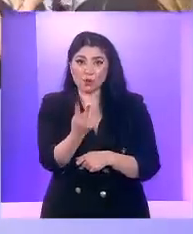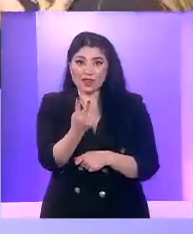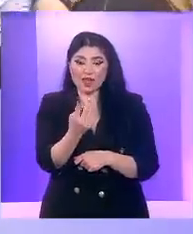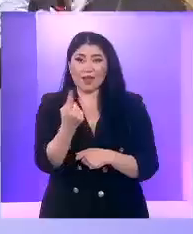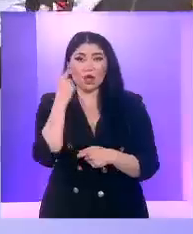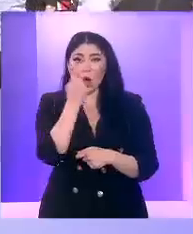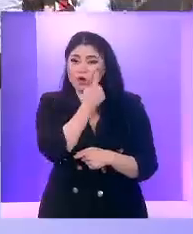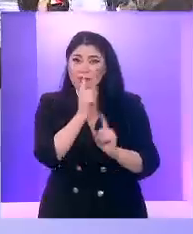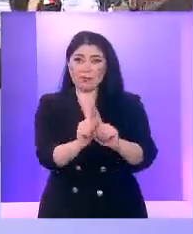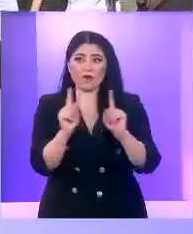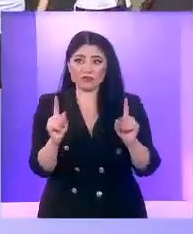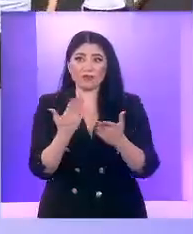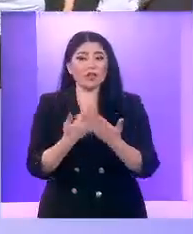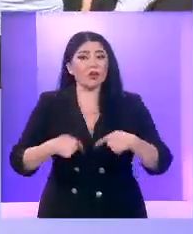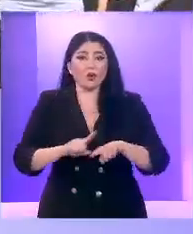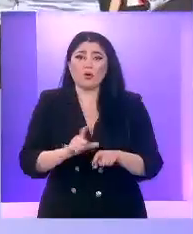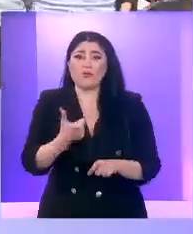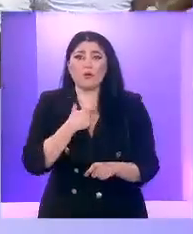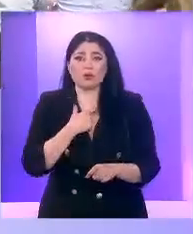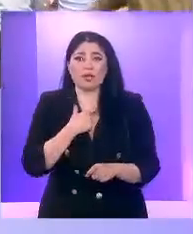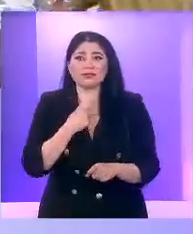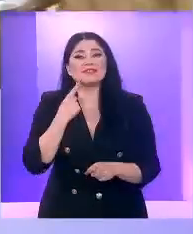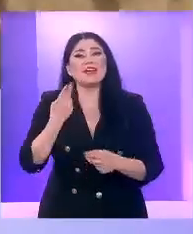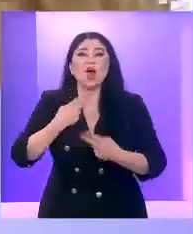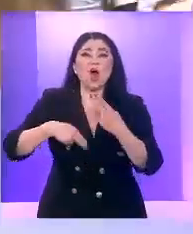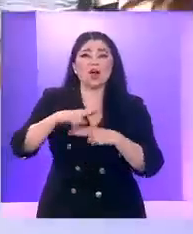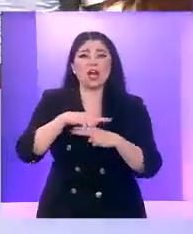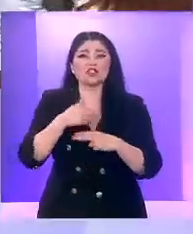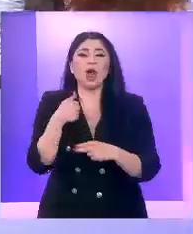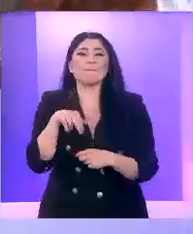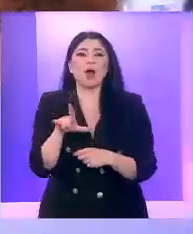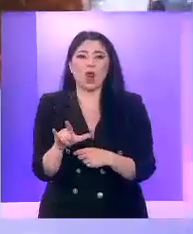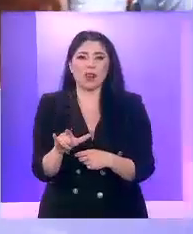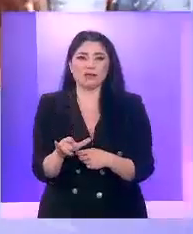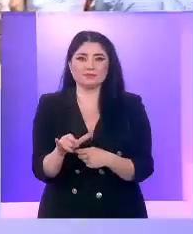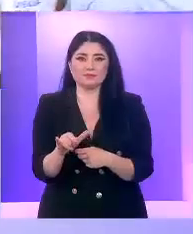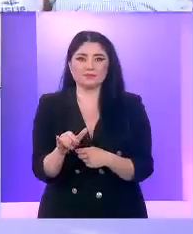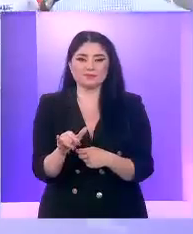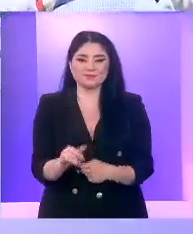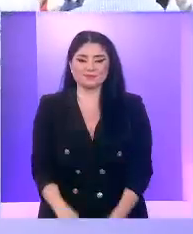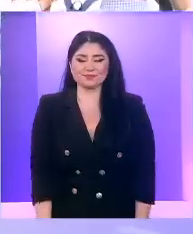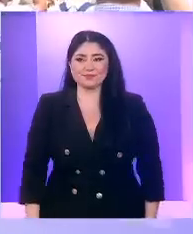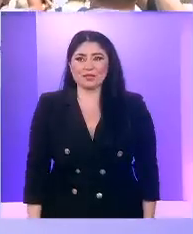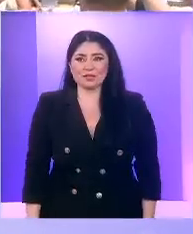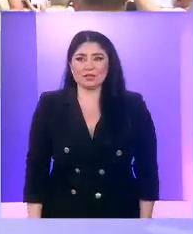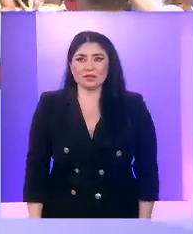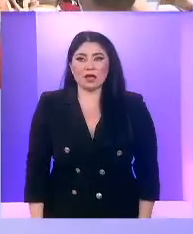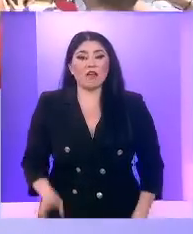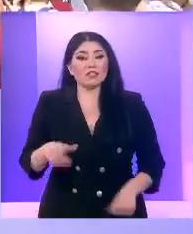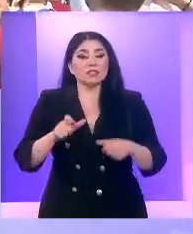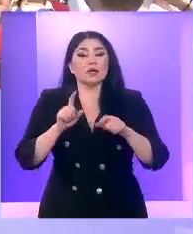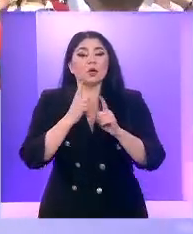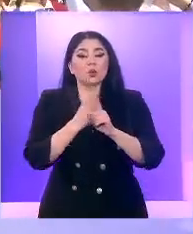noștri, pentru că noi nu ne vom permite să-i scoatem în oraș prea mult. Sunteți diriginte la clasa 9 și aveți ore și la